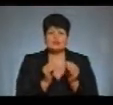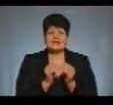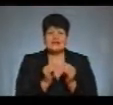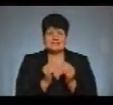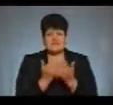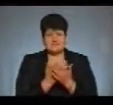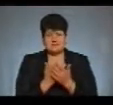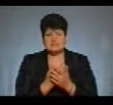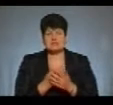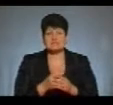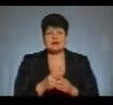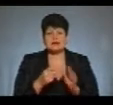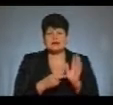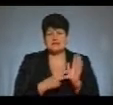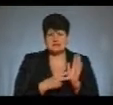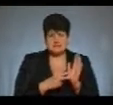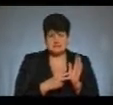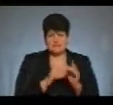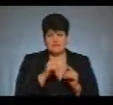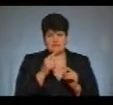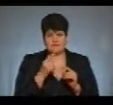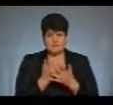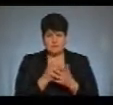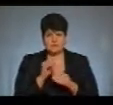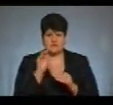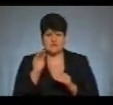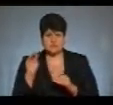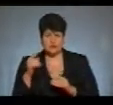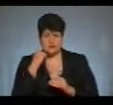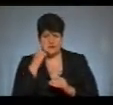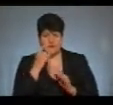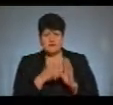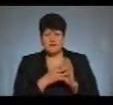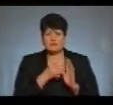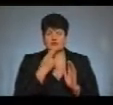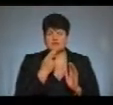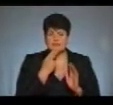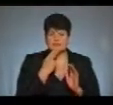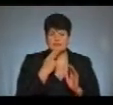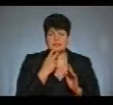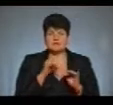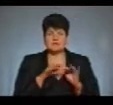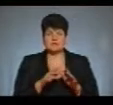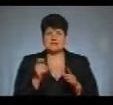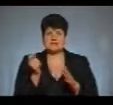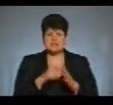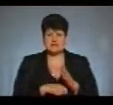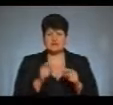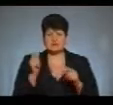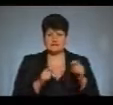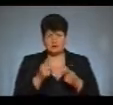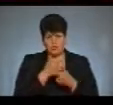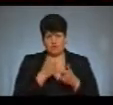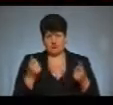За перших 7 кінострічок діти виставлятимуть оцінки. І 9 червня на церемонії закриття фестивалю оголосять